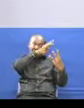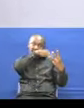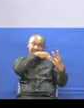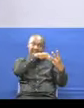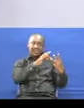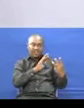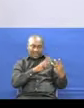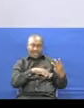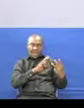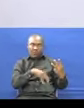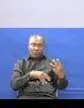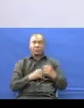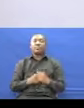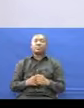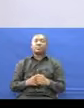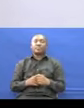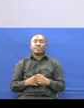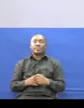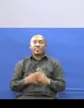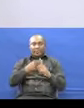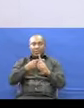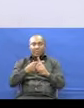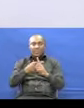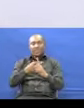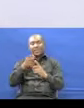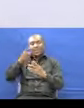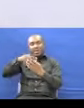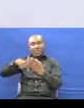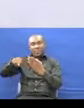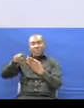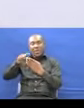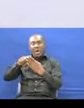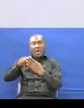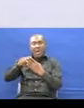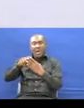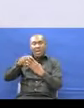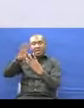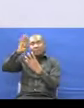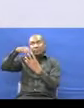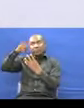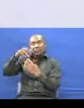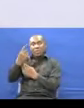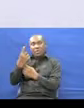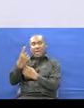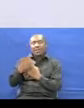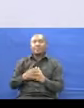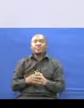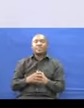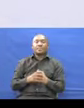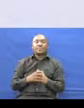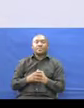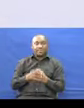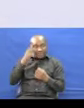hapa mbili na hapa tatu. Aha. Ujumlishe na sehemu nyingine